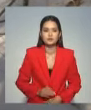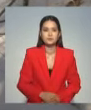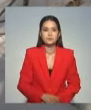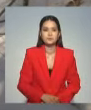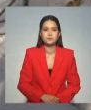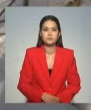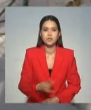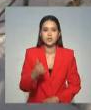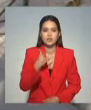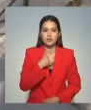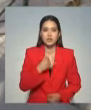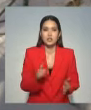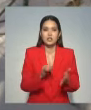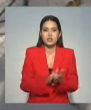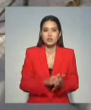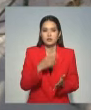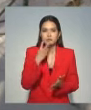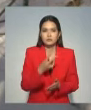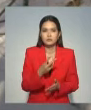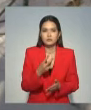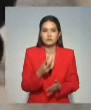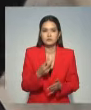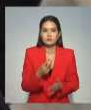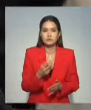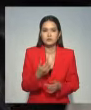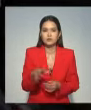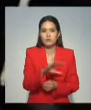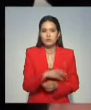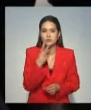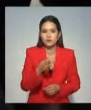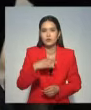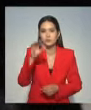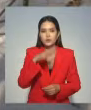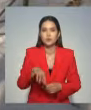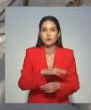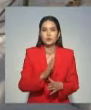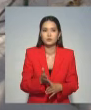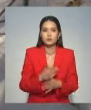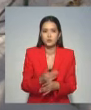по заключению уже комиссии по происшествию будет дана уже правовая